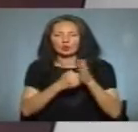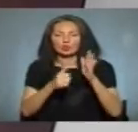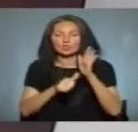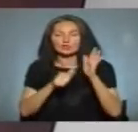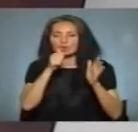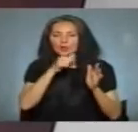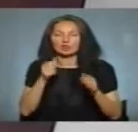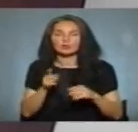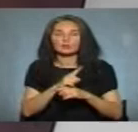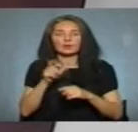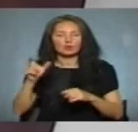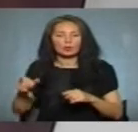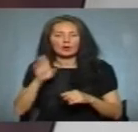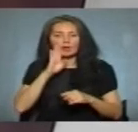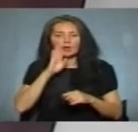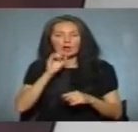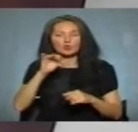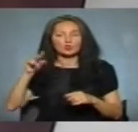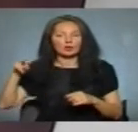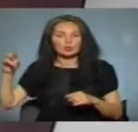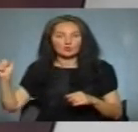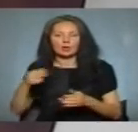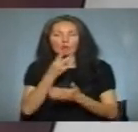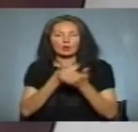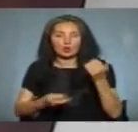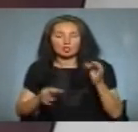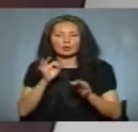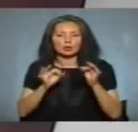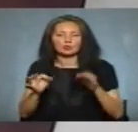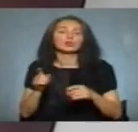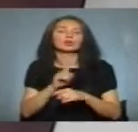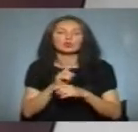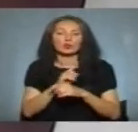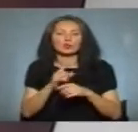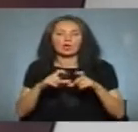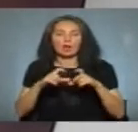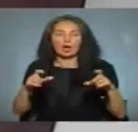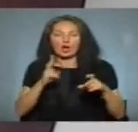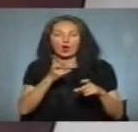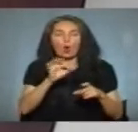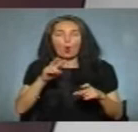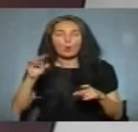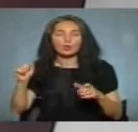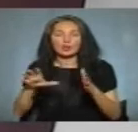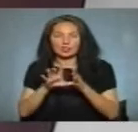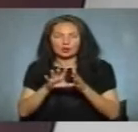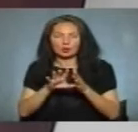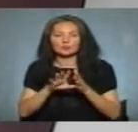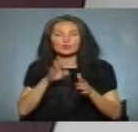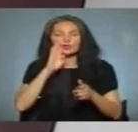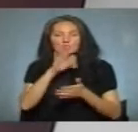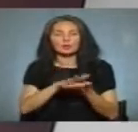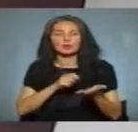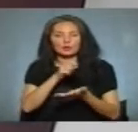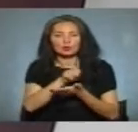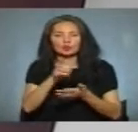Тернополянка Юлія Мамчак програла суд комунальному підприємству «Тернопільміськтеплокомуненерго». До суду вона позивалася, щоб скасувати декларацію